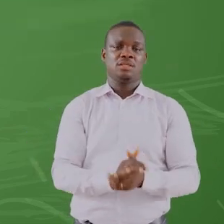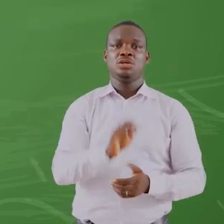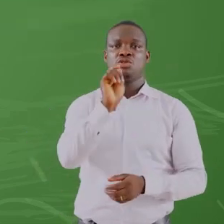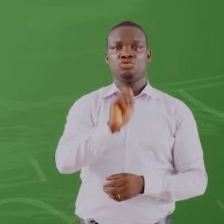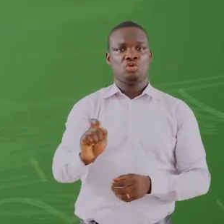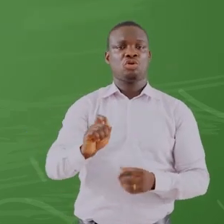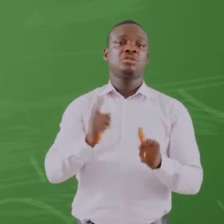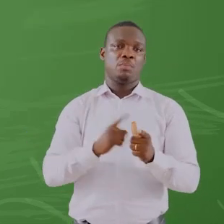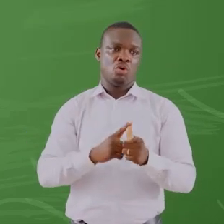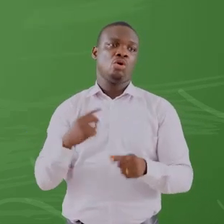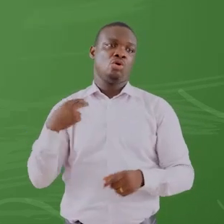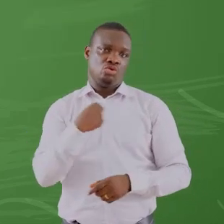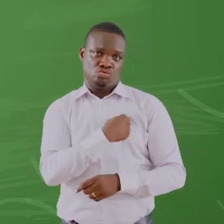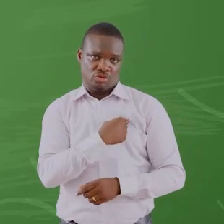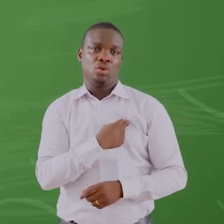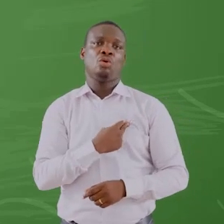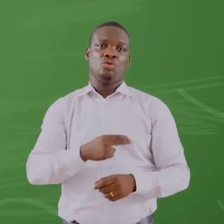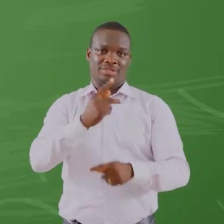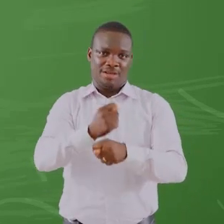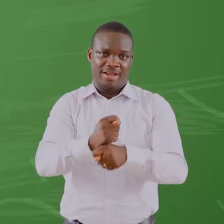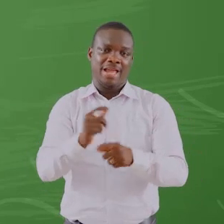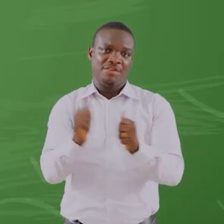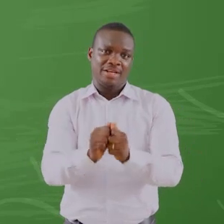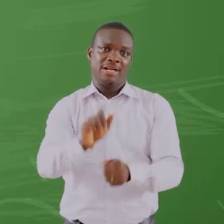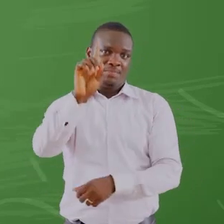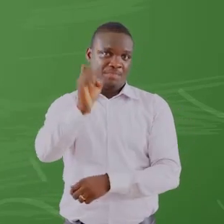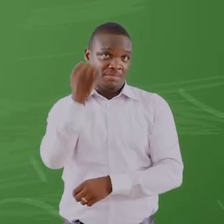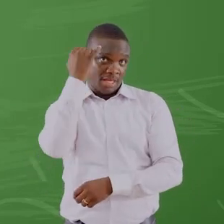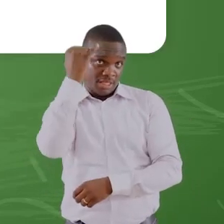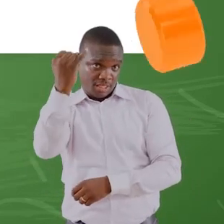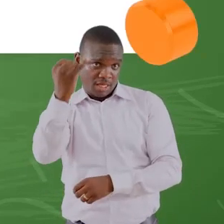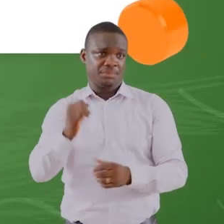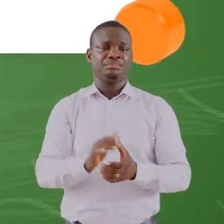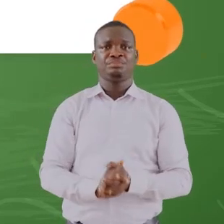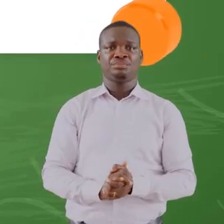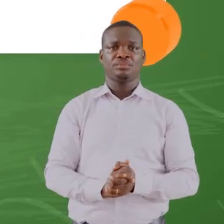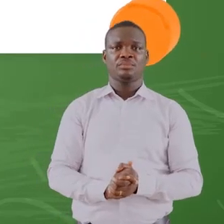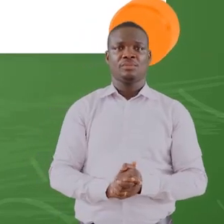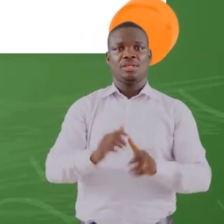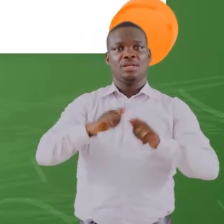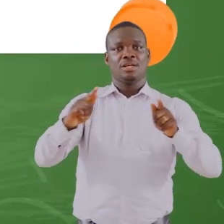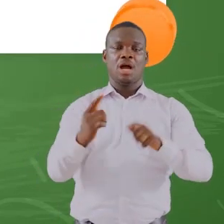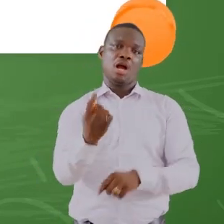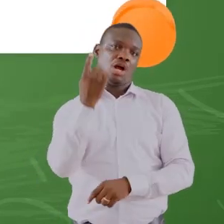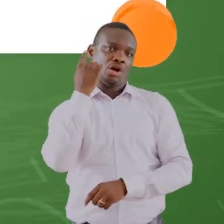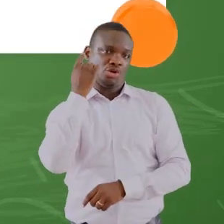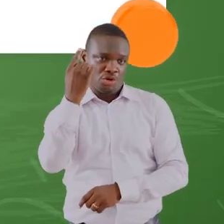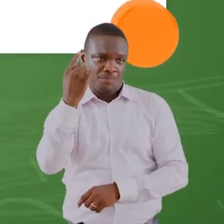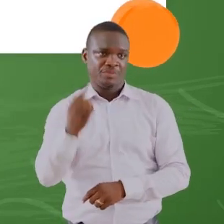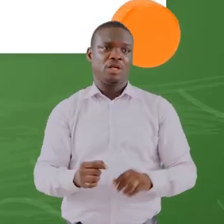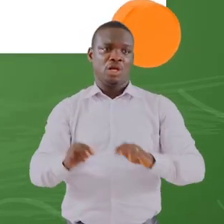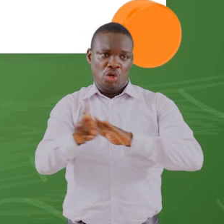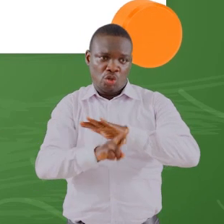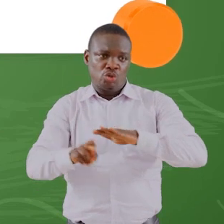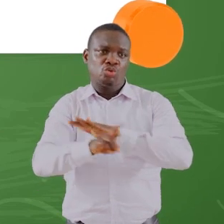allons reformuler la première hypothèse. Donc, vous notez, grand 1, les ressources